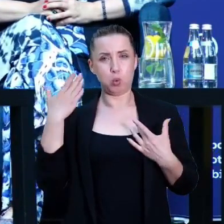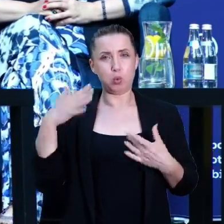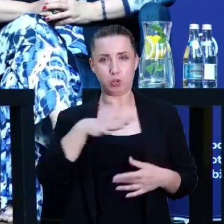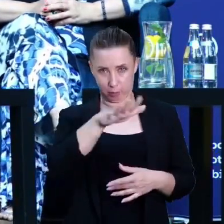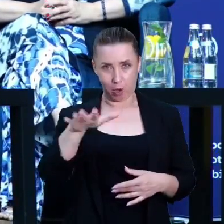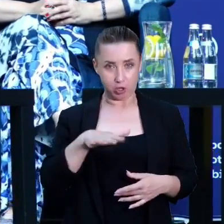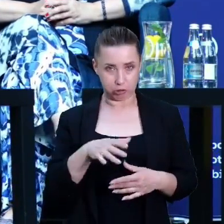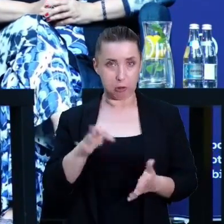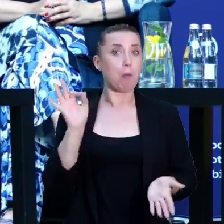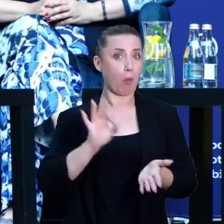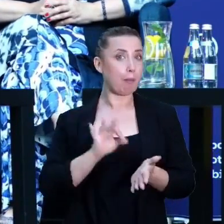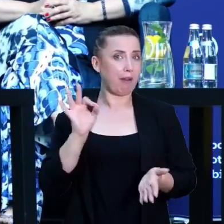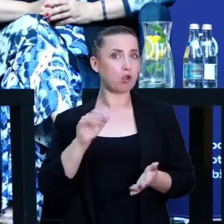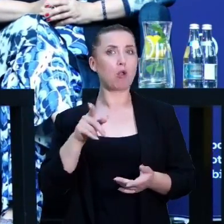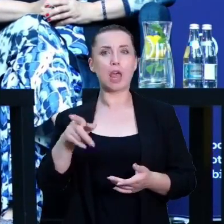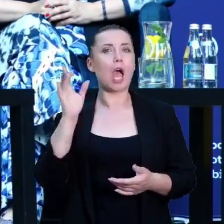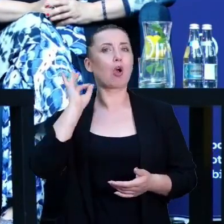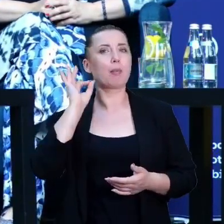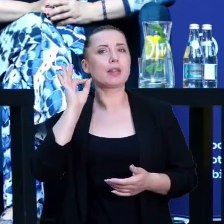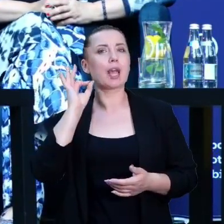jest takim przykładem, prawda, że